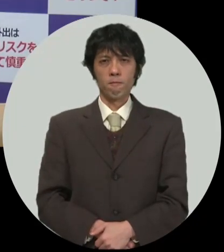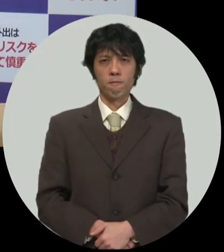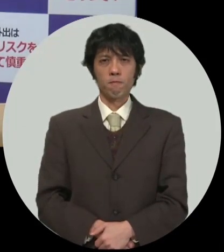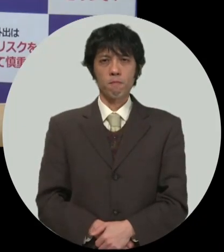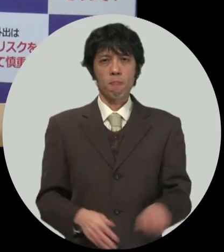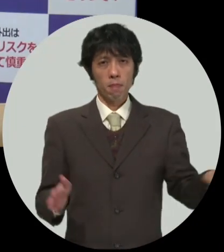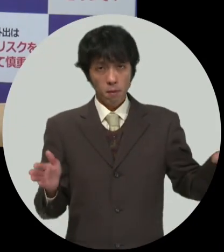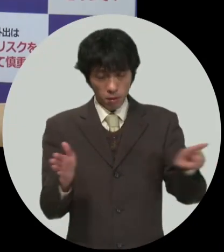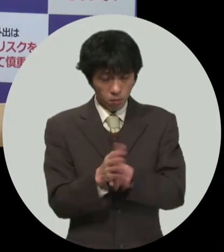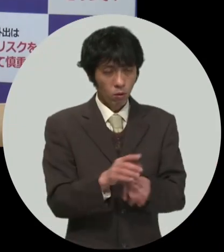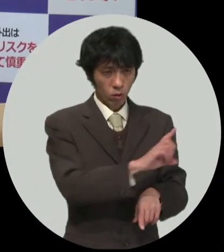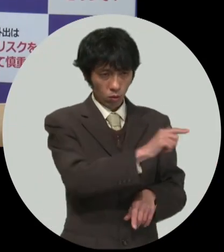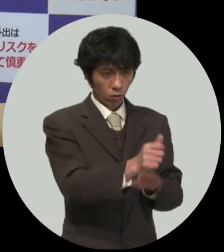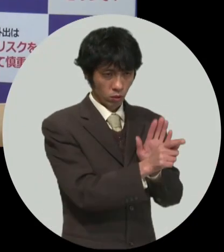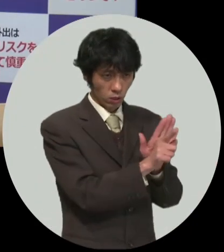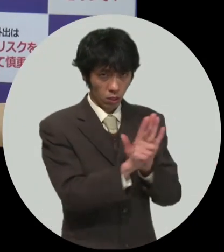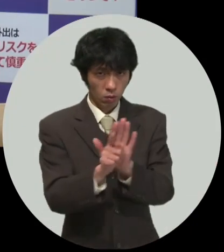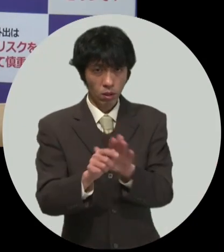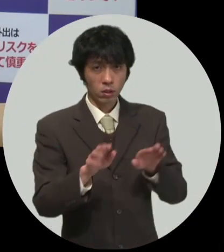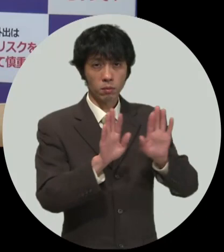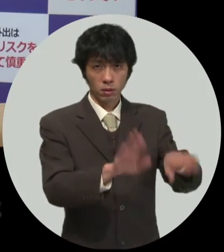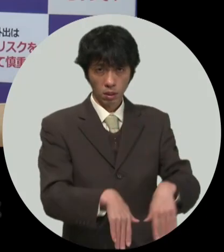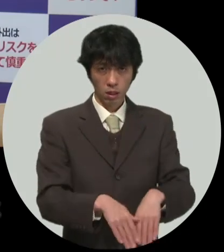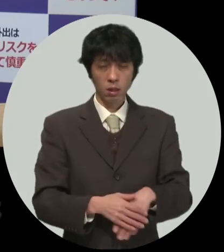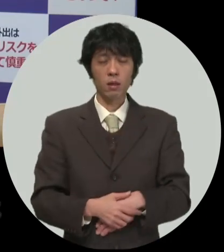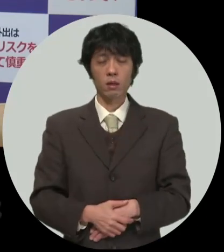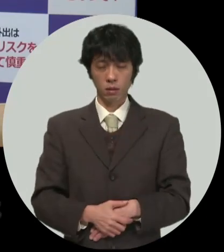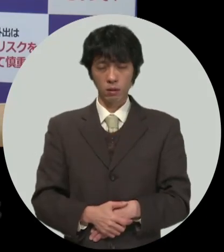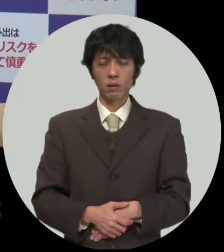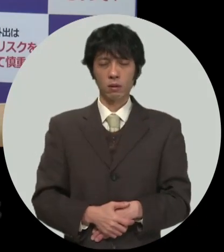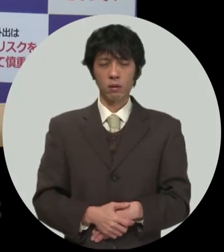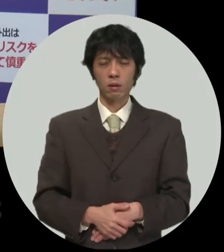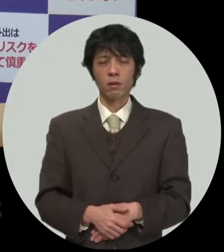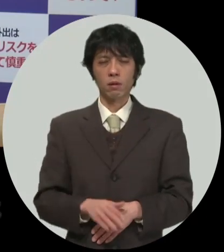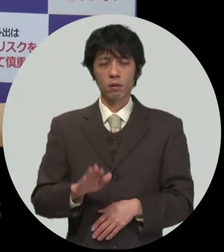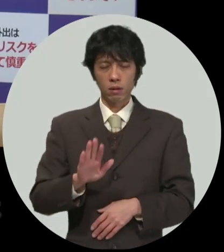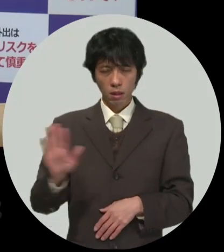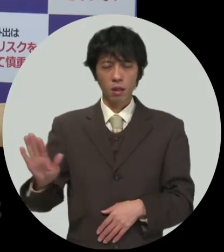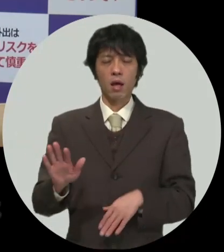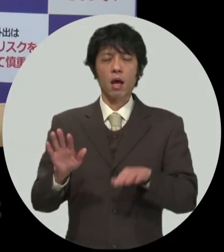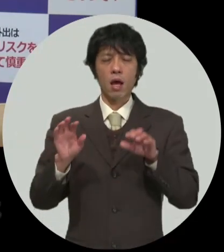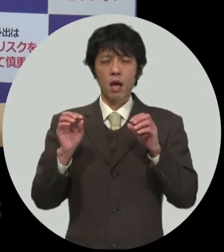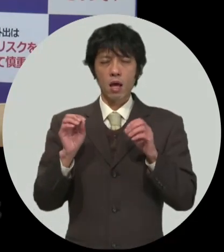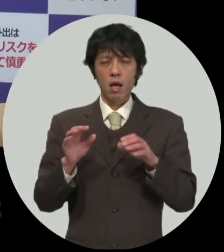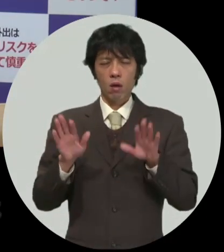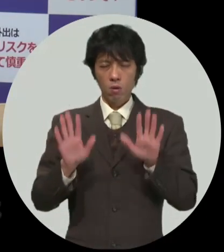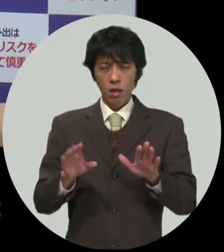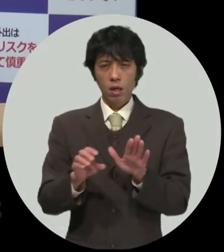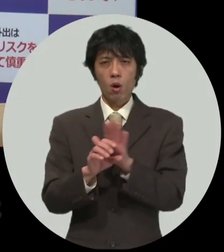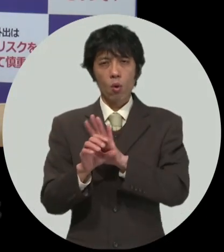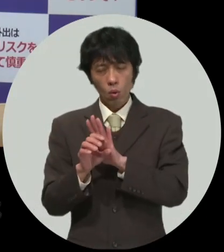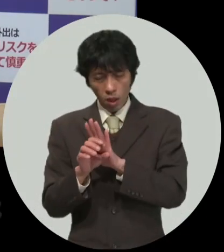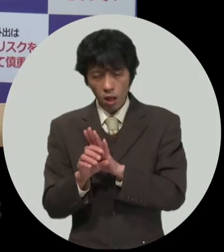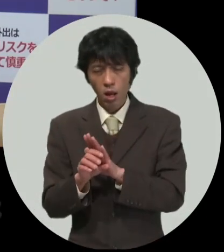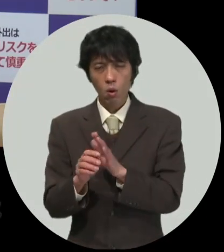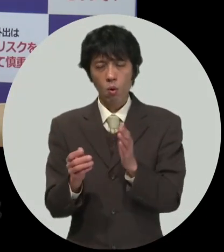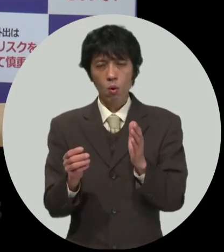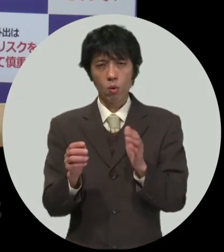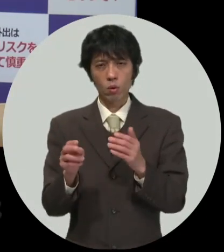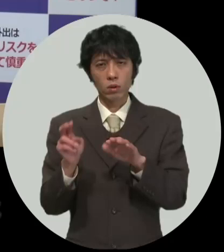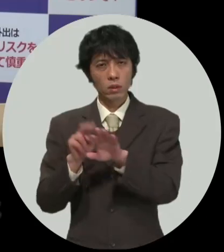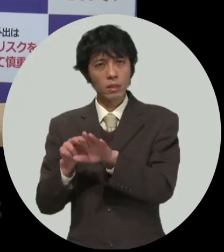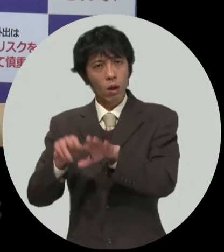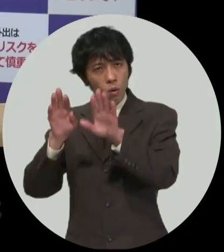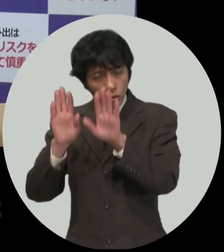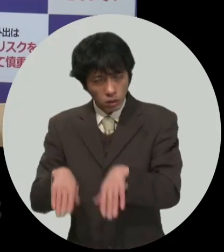支援をしているわけでございますけれども、今回コロナを診断した医師など